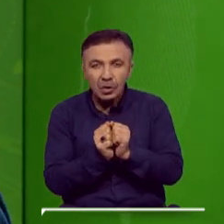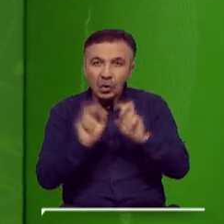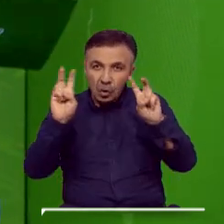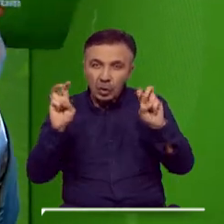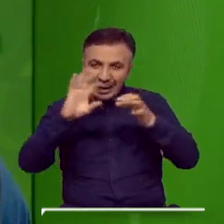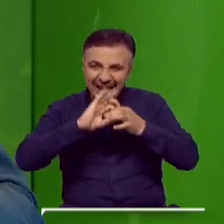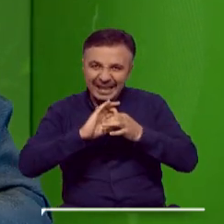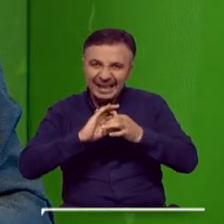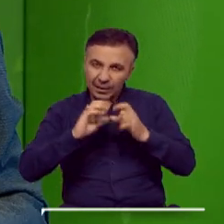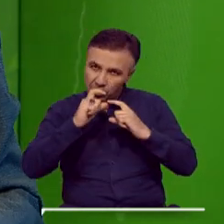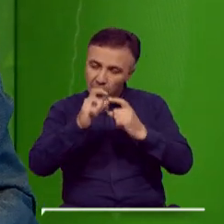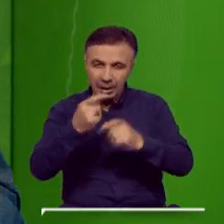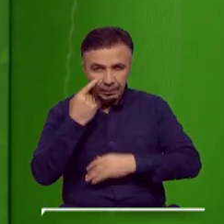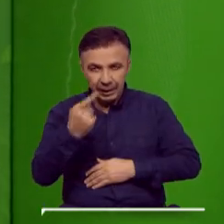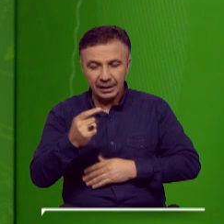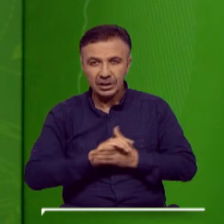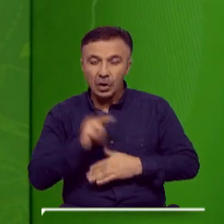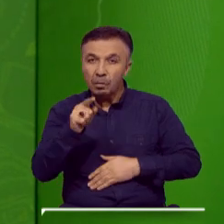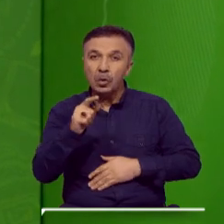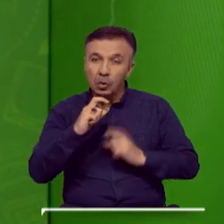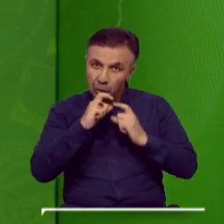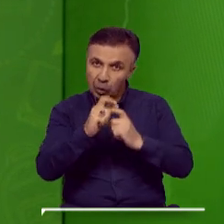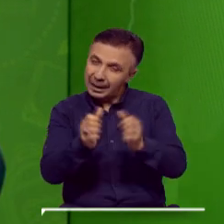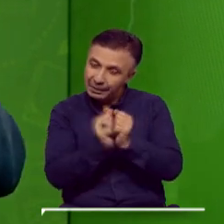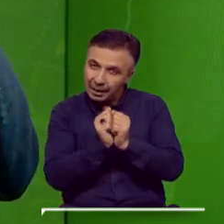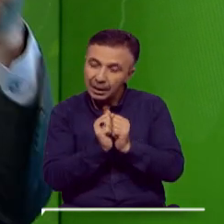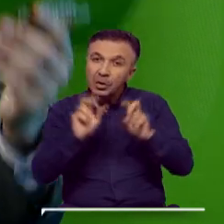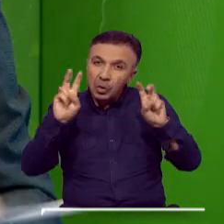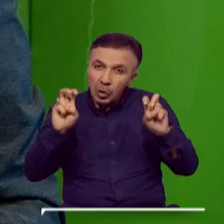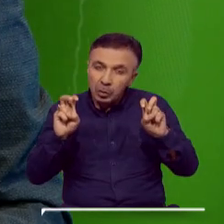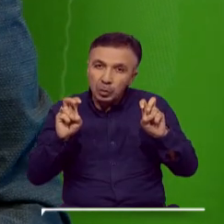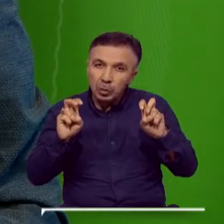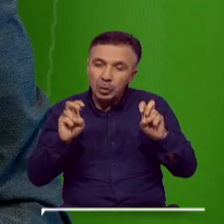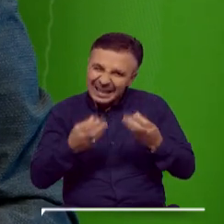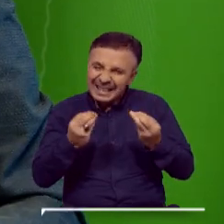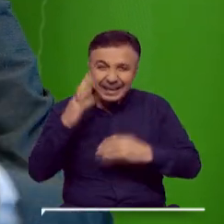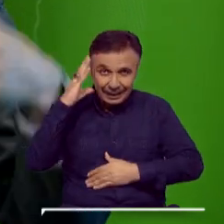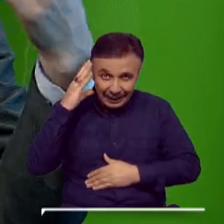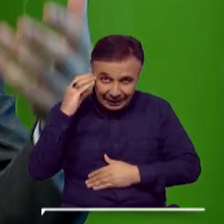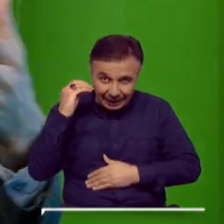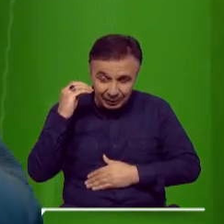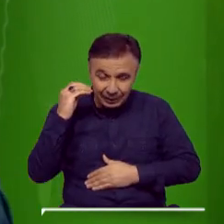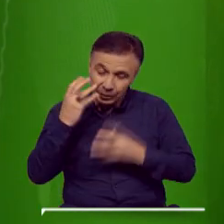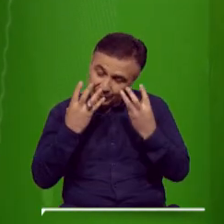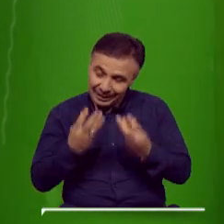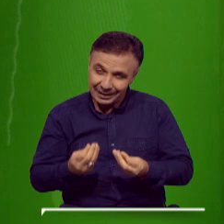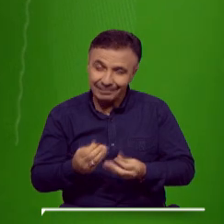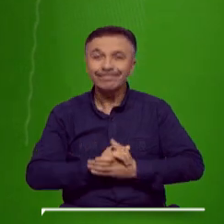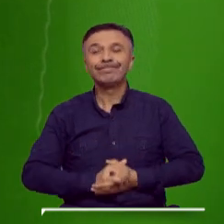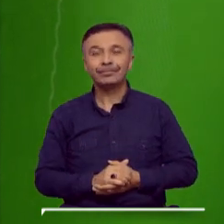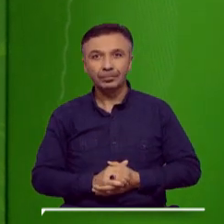değerlendirme sorularımıza bakacağız. Bu sorularla beraber konumuzu daha iyi anlamış, daha iyi kavramış